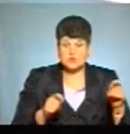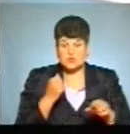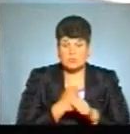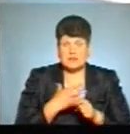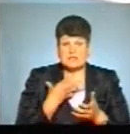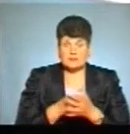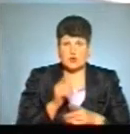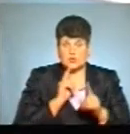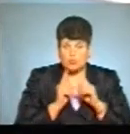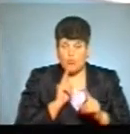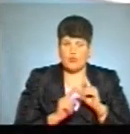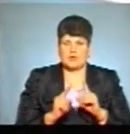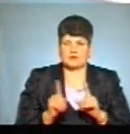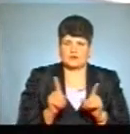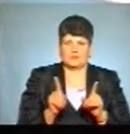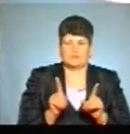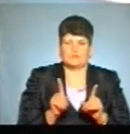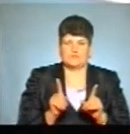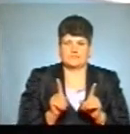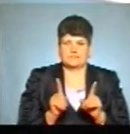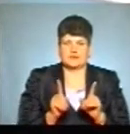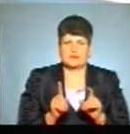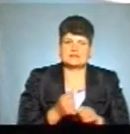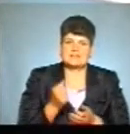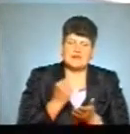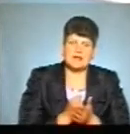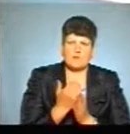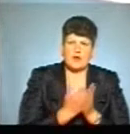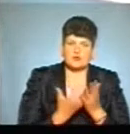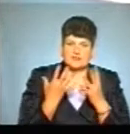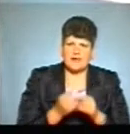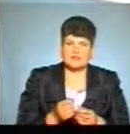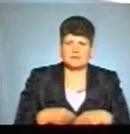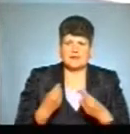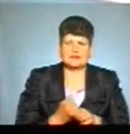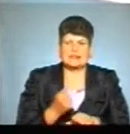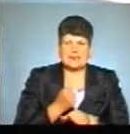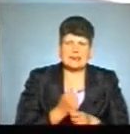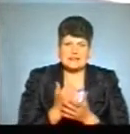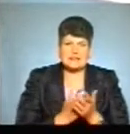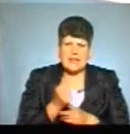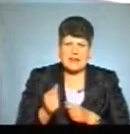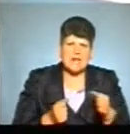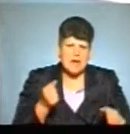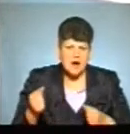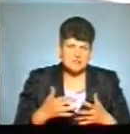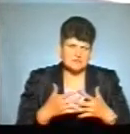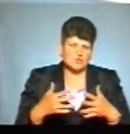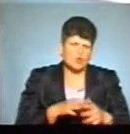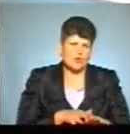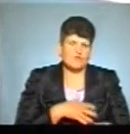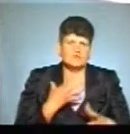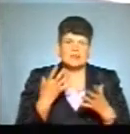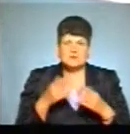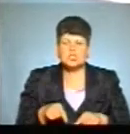того, щоб затвердити там порядок денний, висунути своїх делегатів на з'їзди. Ну, відповідно, це своя довша процедура. І вони пішли